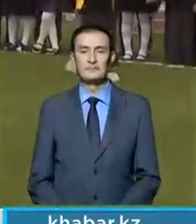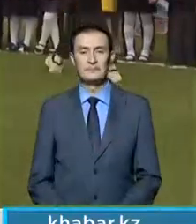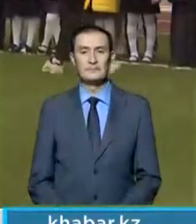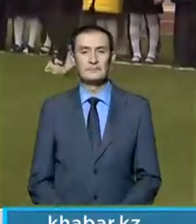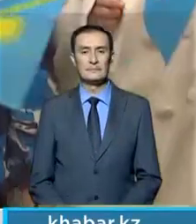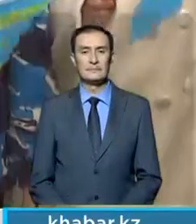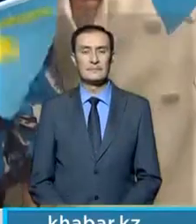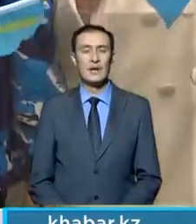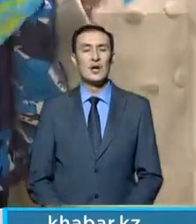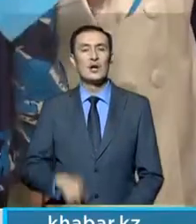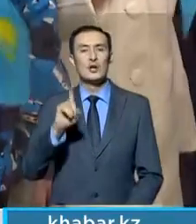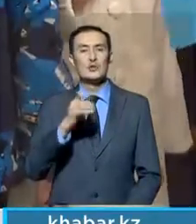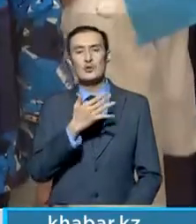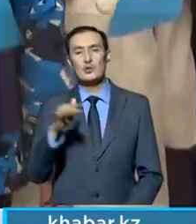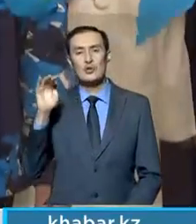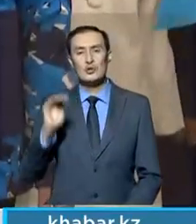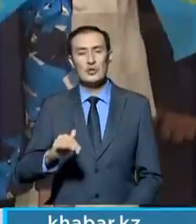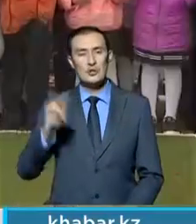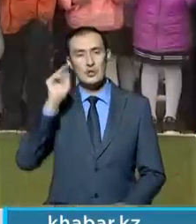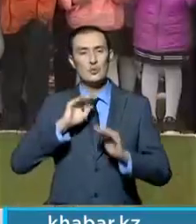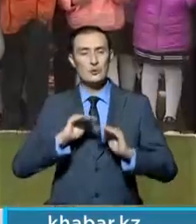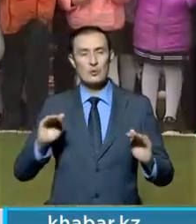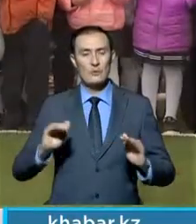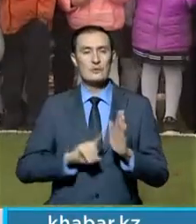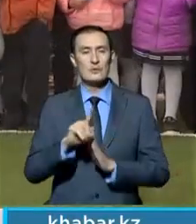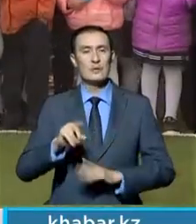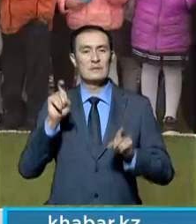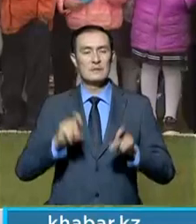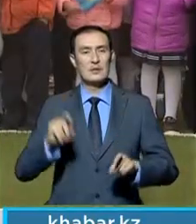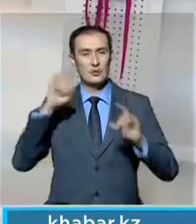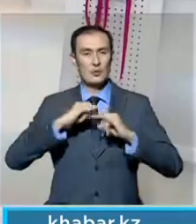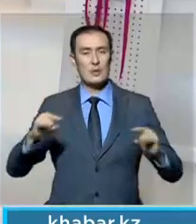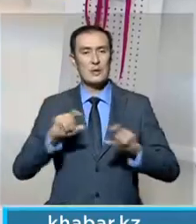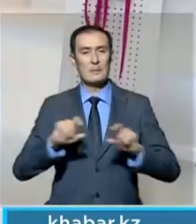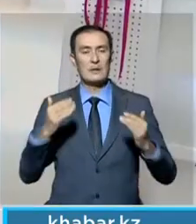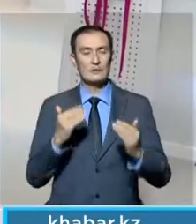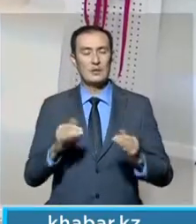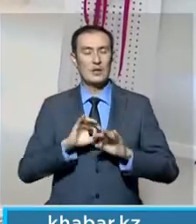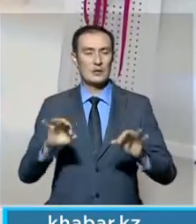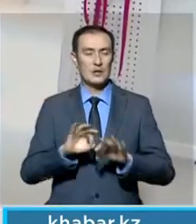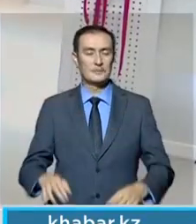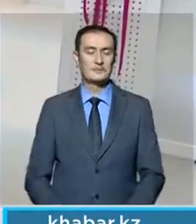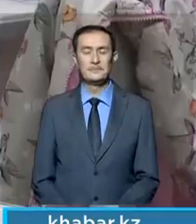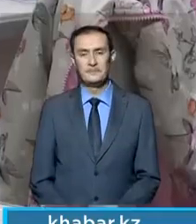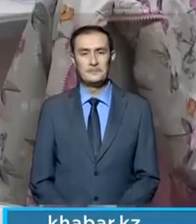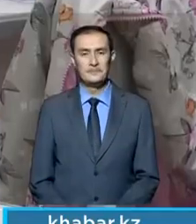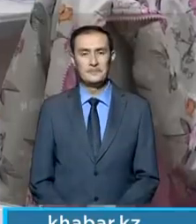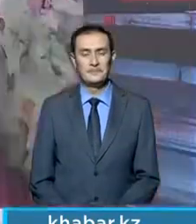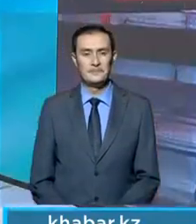И здравствуй, школа! Сотни тысяч учеников по всей стране сегодня сели за школьные парты. Об этом и другом через несколько секунд.